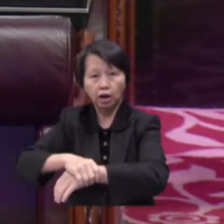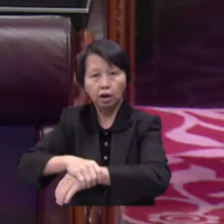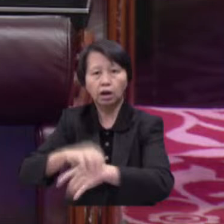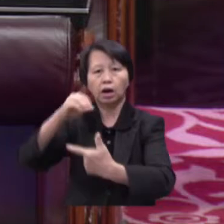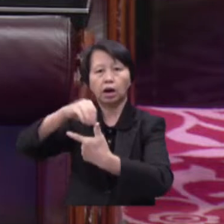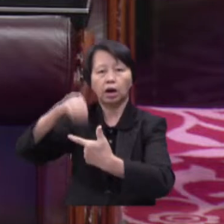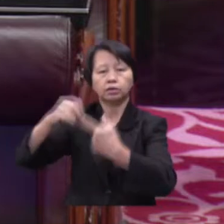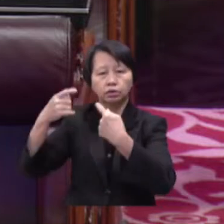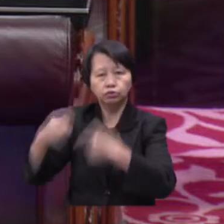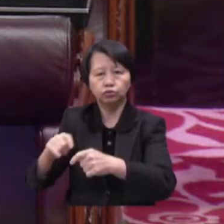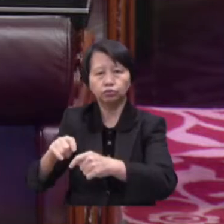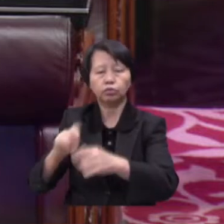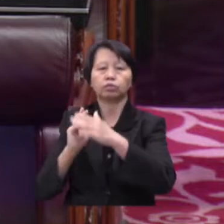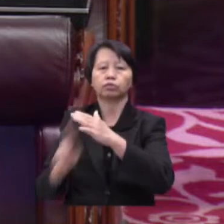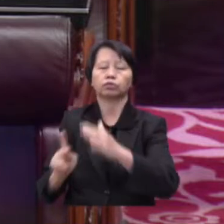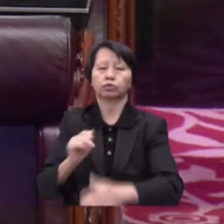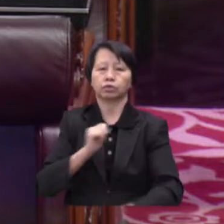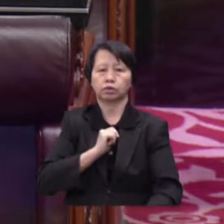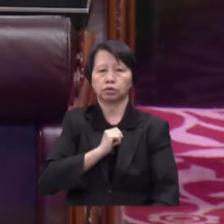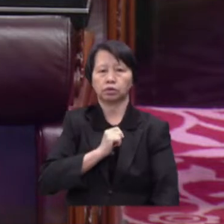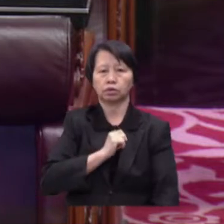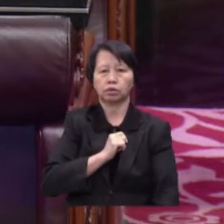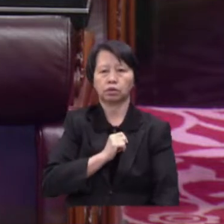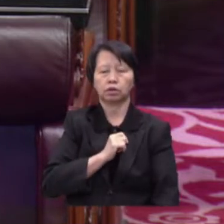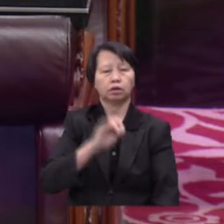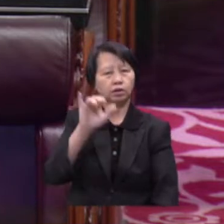cube cobaan bunuh diri